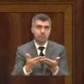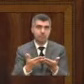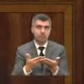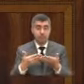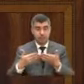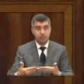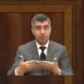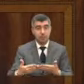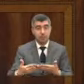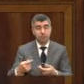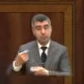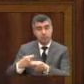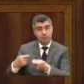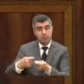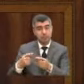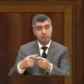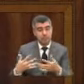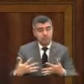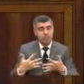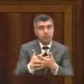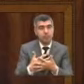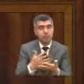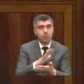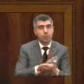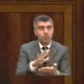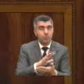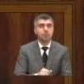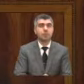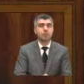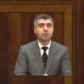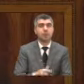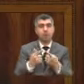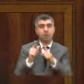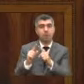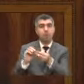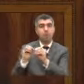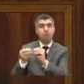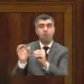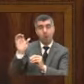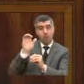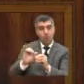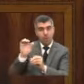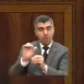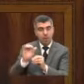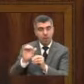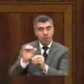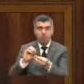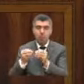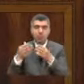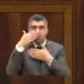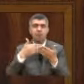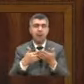رجع متشبك، ما يمكنش تقول انه هما عندهم مشكل وانا ما عنديش. هذه الجائحه